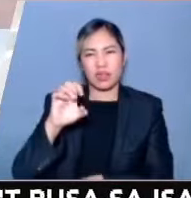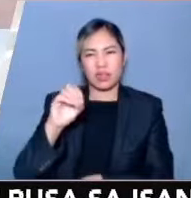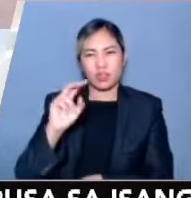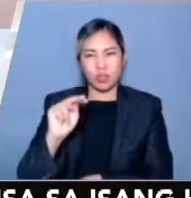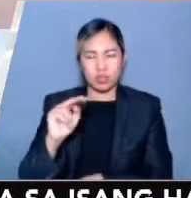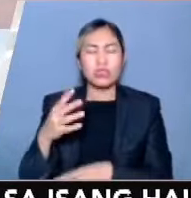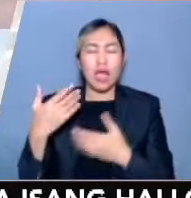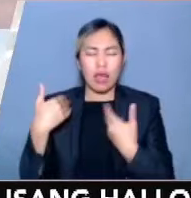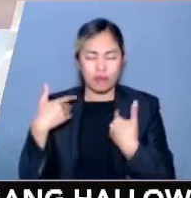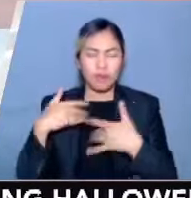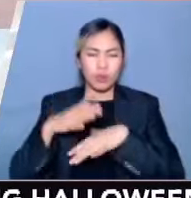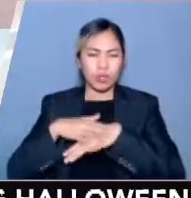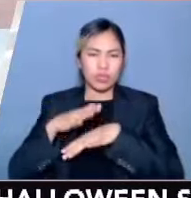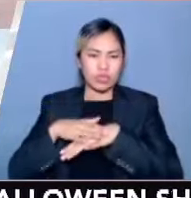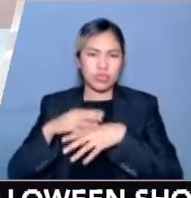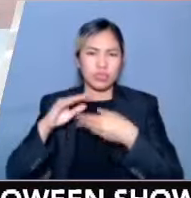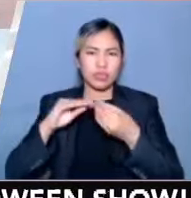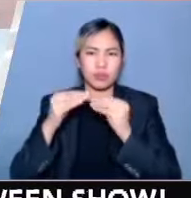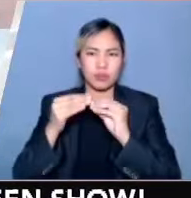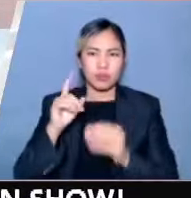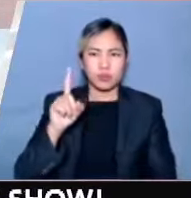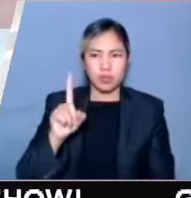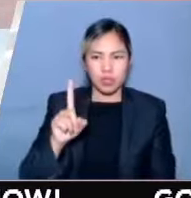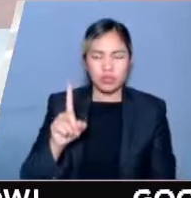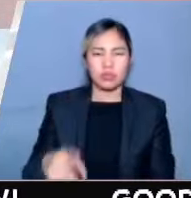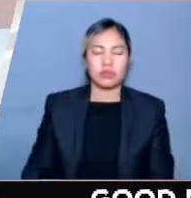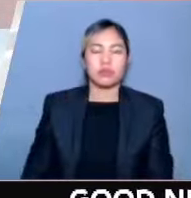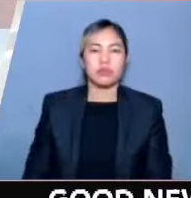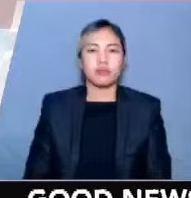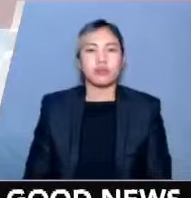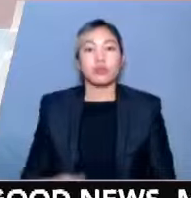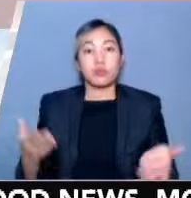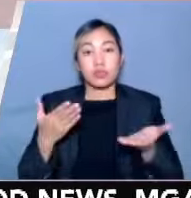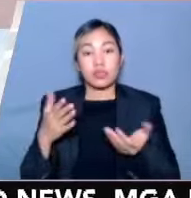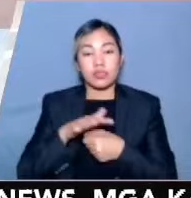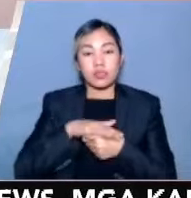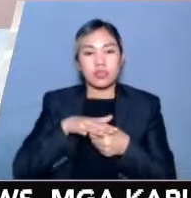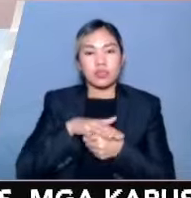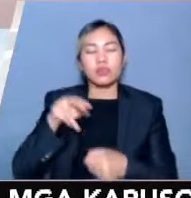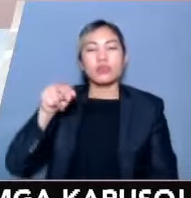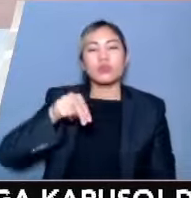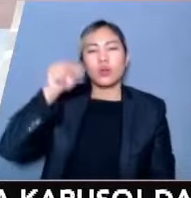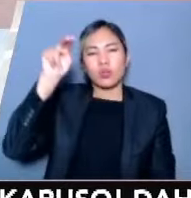TCWF number 1, ito ay sa norte ulit yung mga medyo na